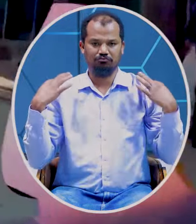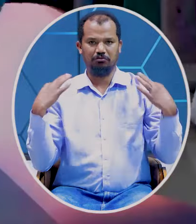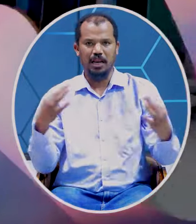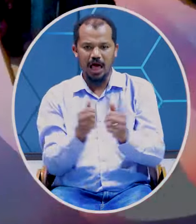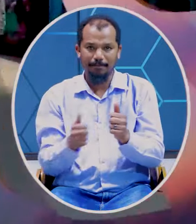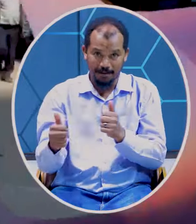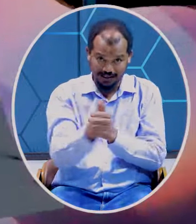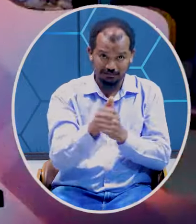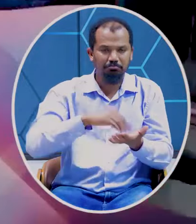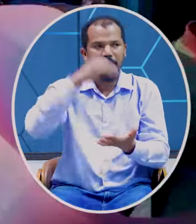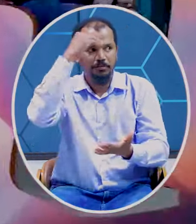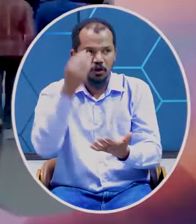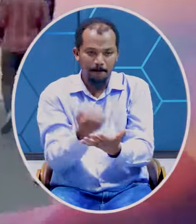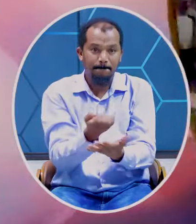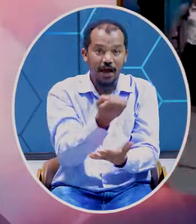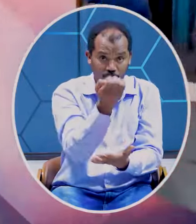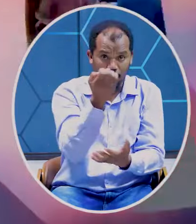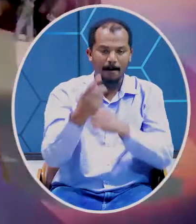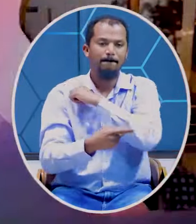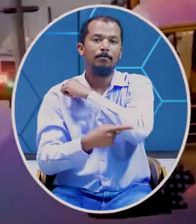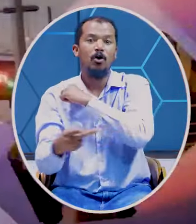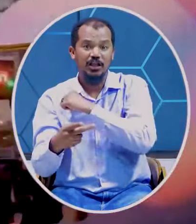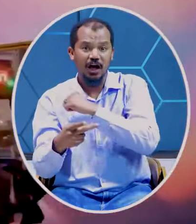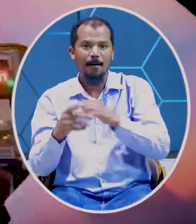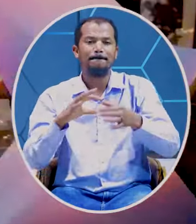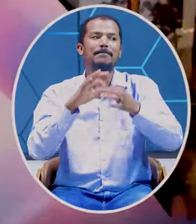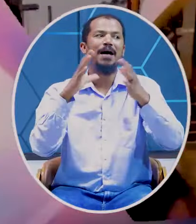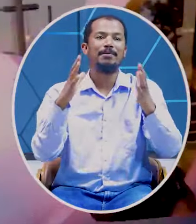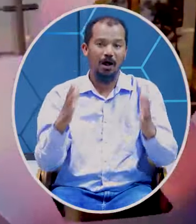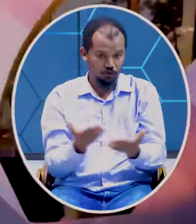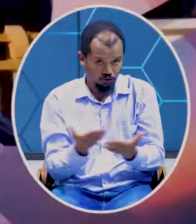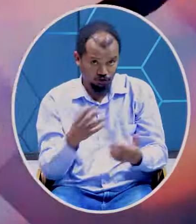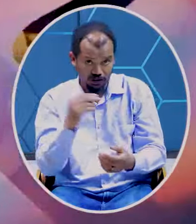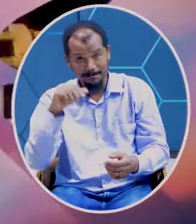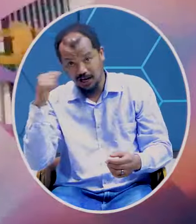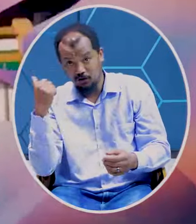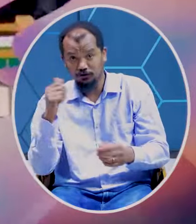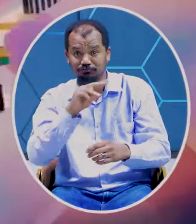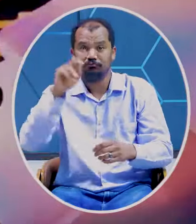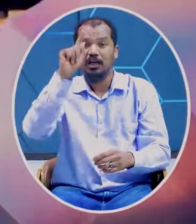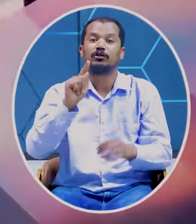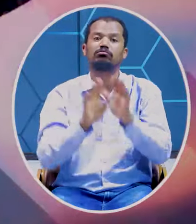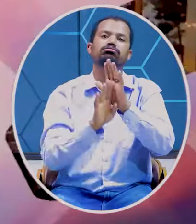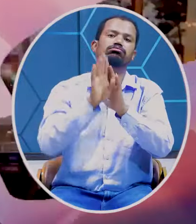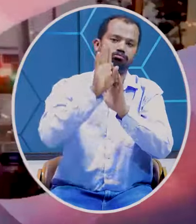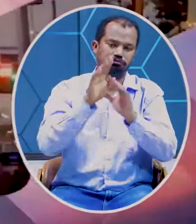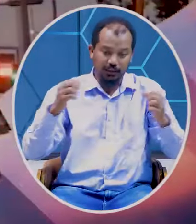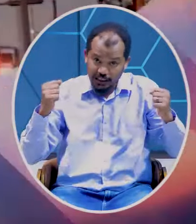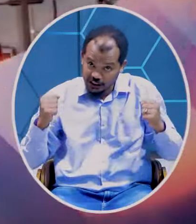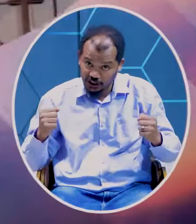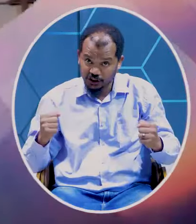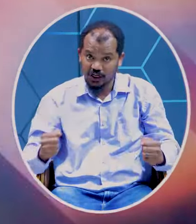የሴቶችን ጤና በማስቀደም በትምህርት በኢኮኖሚ በፖለቲካዊ በማህበራዊ ጉዳዮችና በሌሎች ሚናቸውን